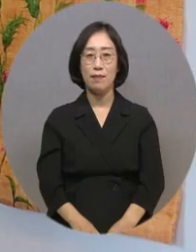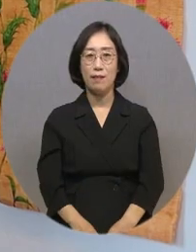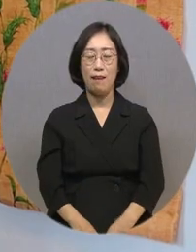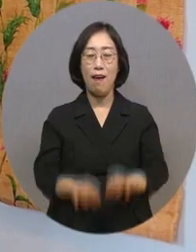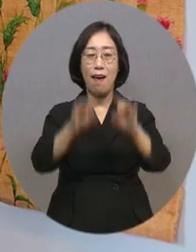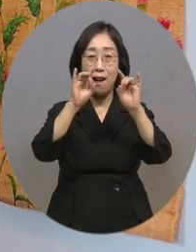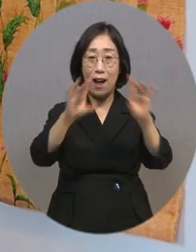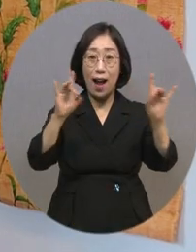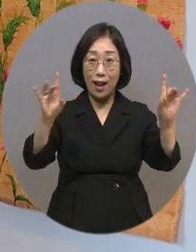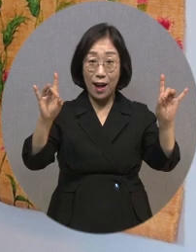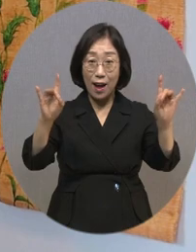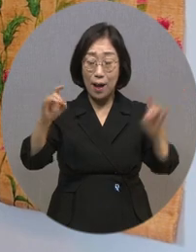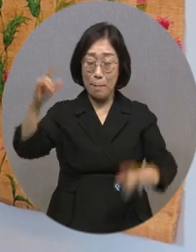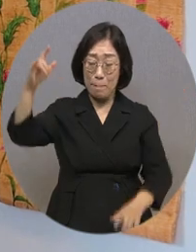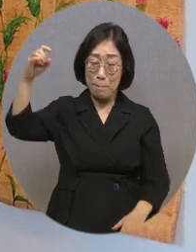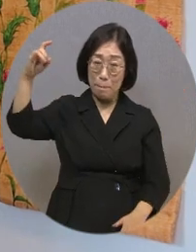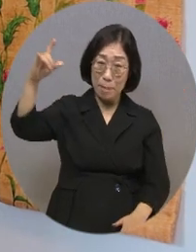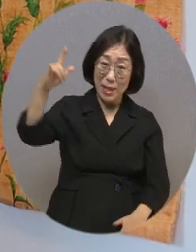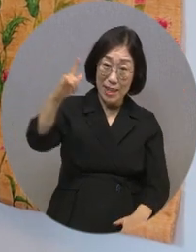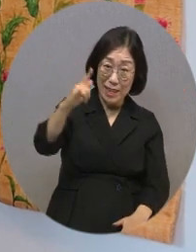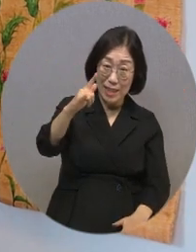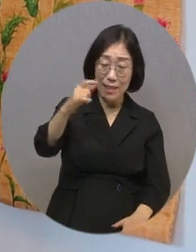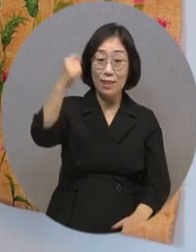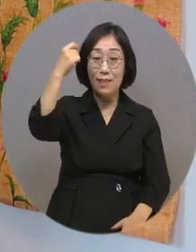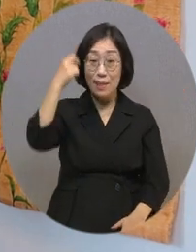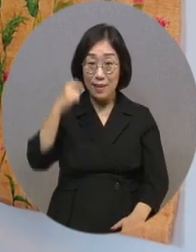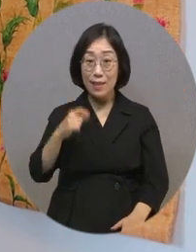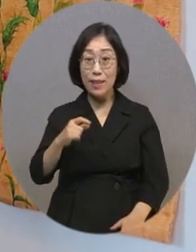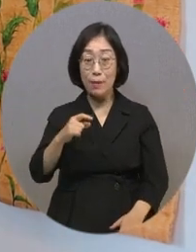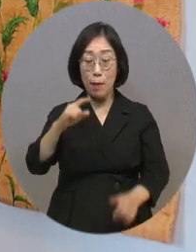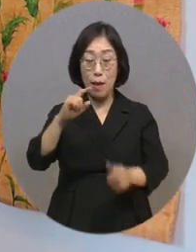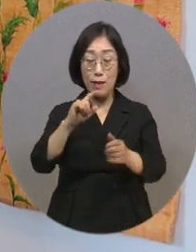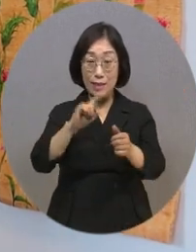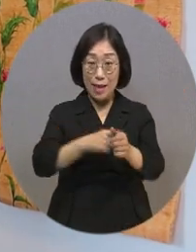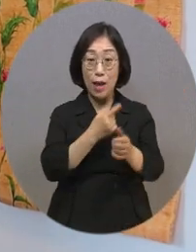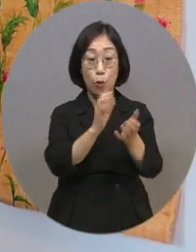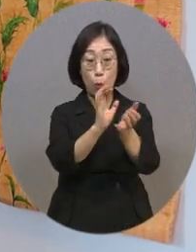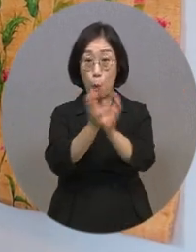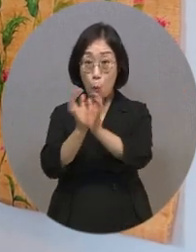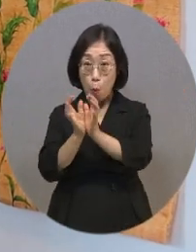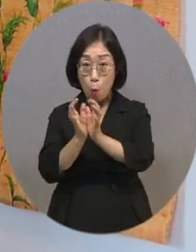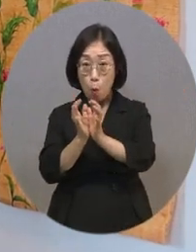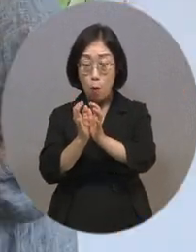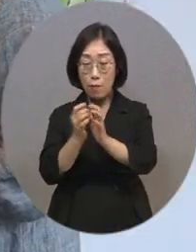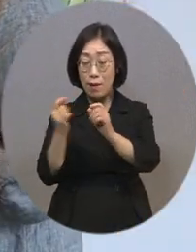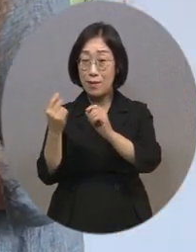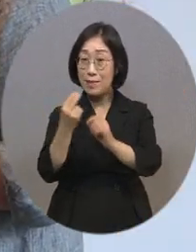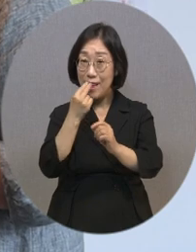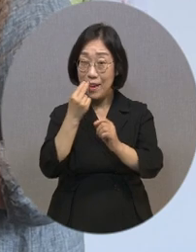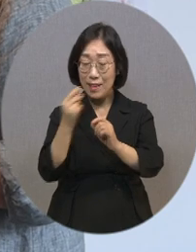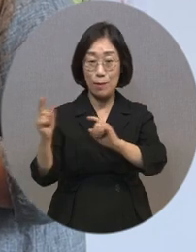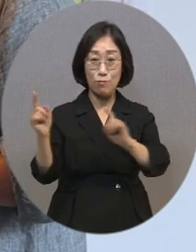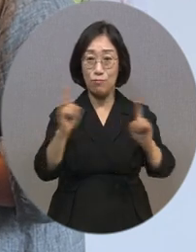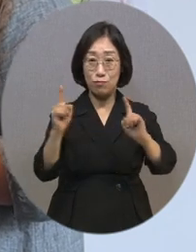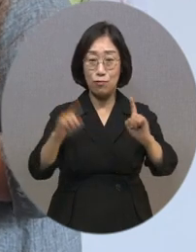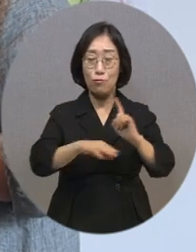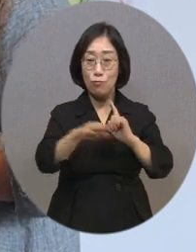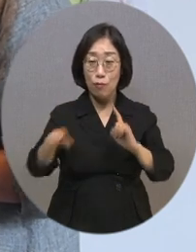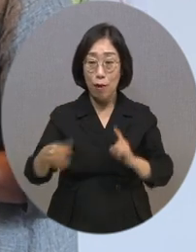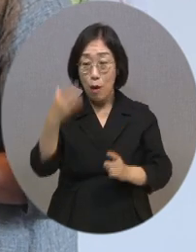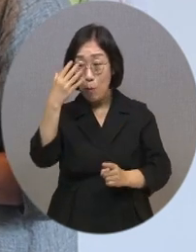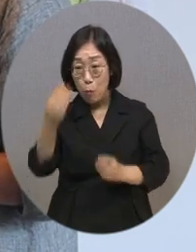저마다의 빛이 깃든 야생화의 식감은 남다른 생명력과 생동감으로 평소